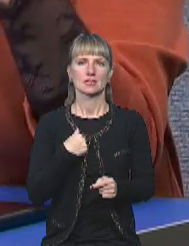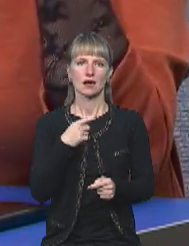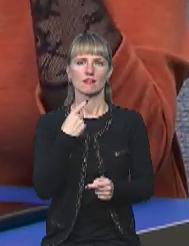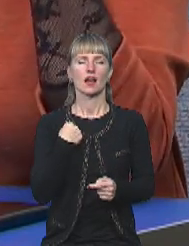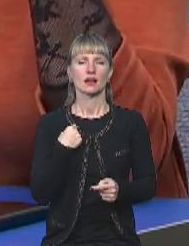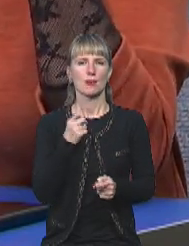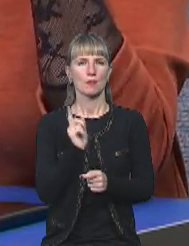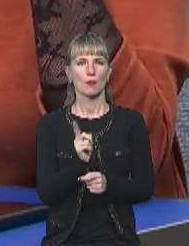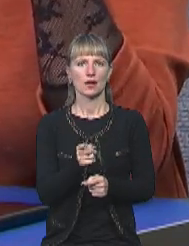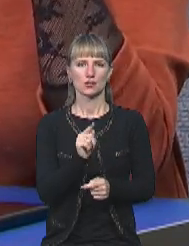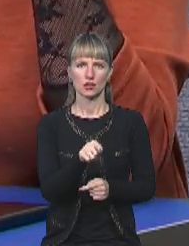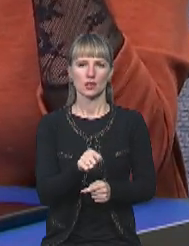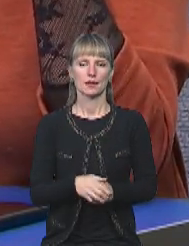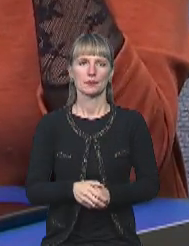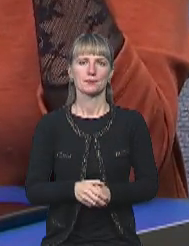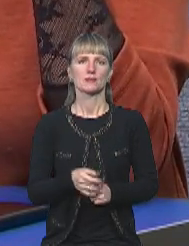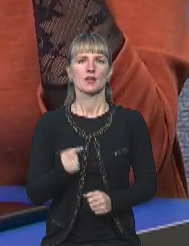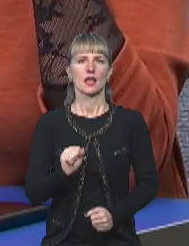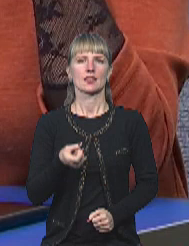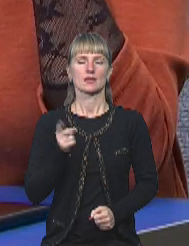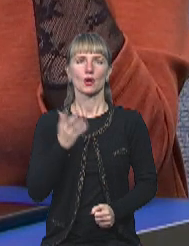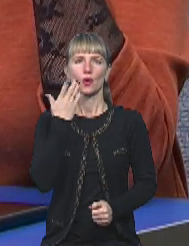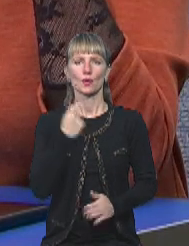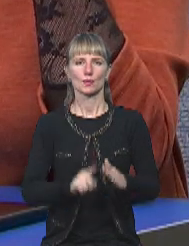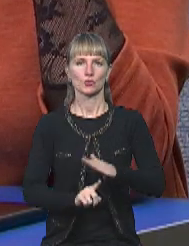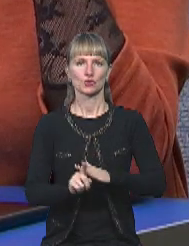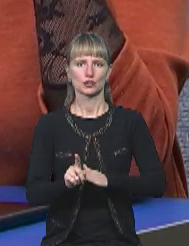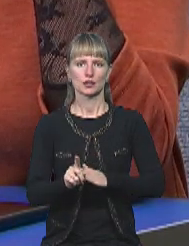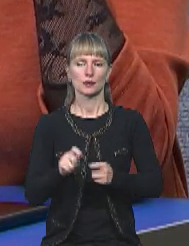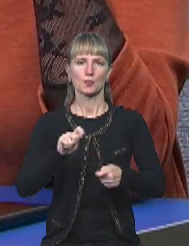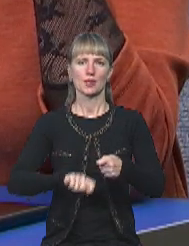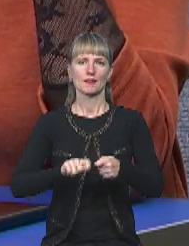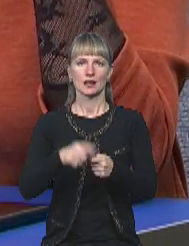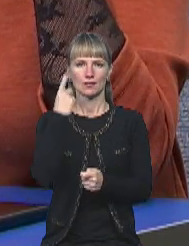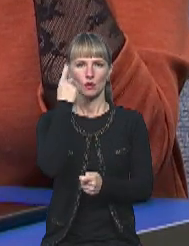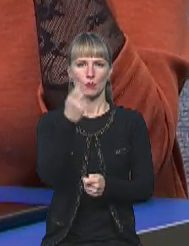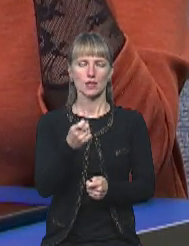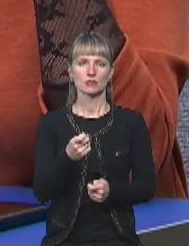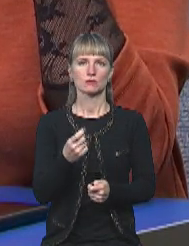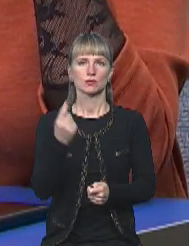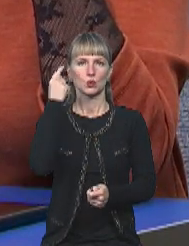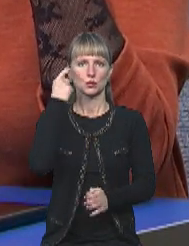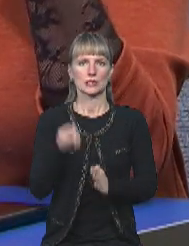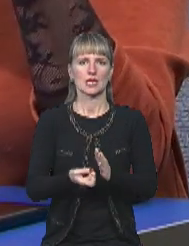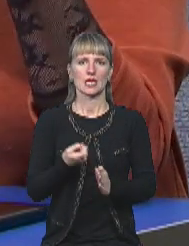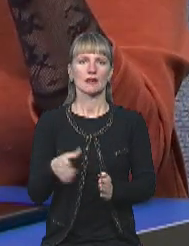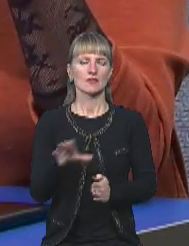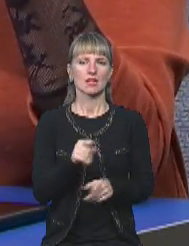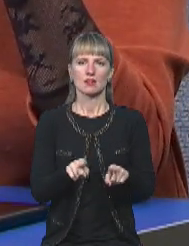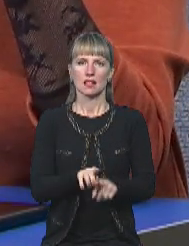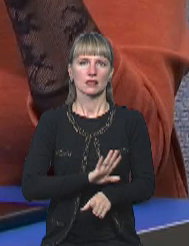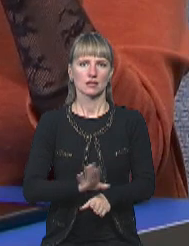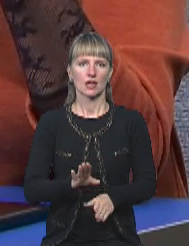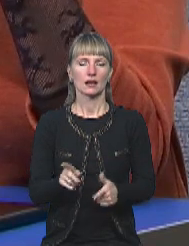я попереджала. Да, угу. Я попереджала. Але насправді, коли починаєш перевіряти інформацію, дізнаєшся, що все не так,